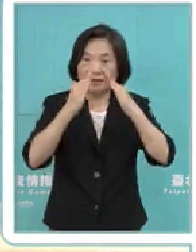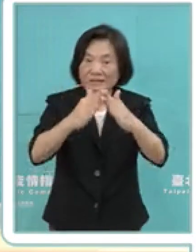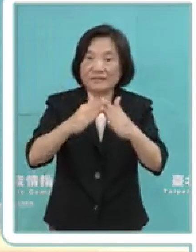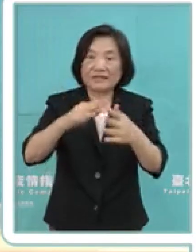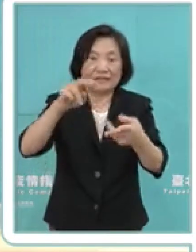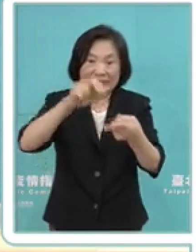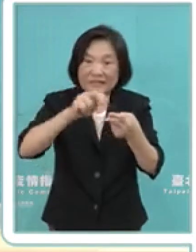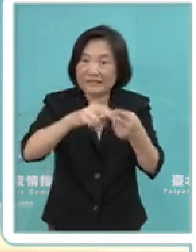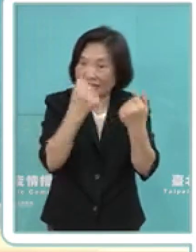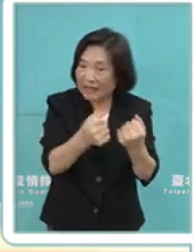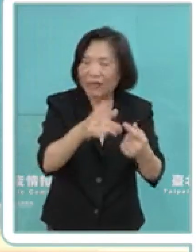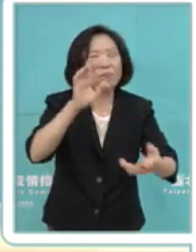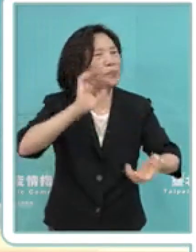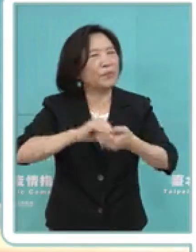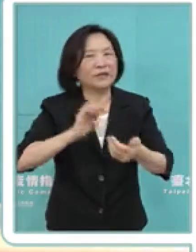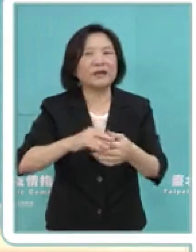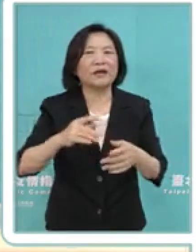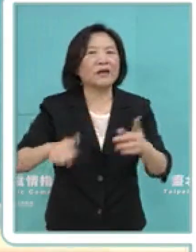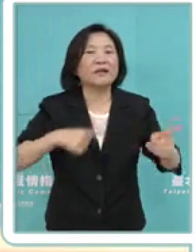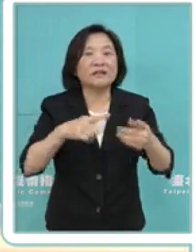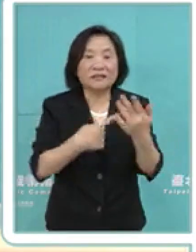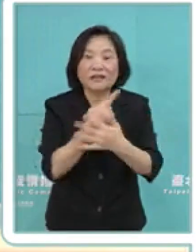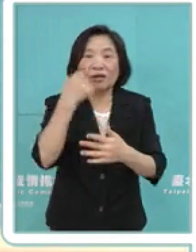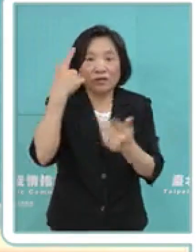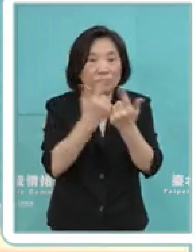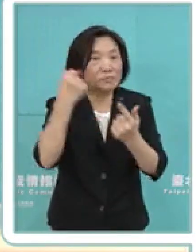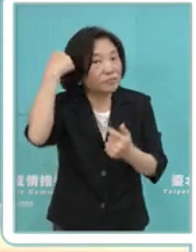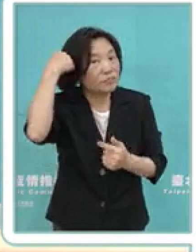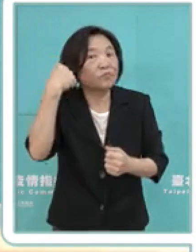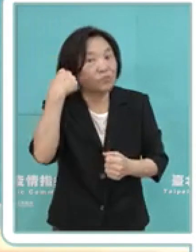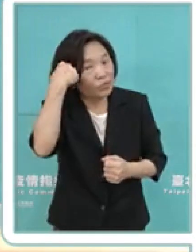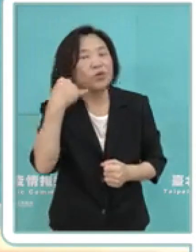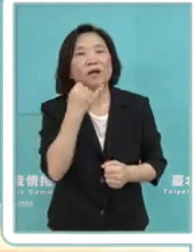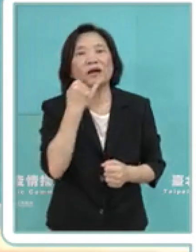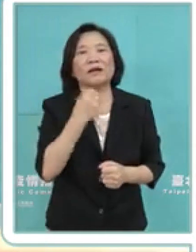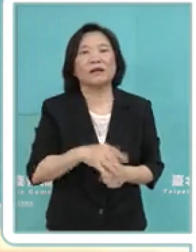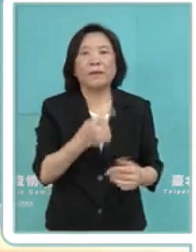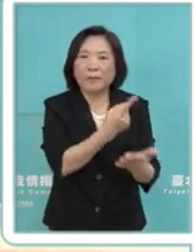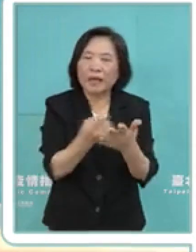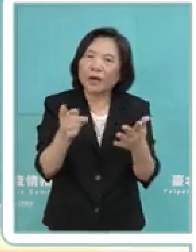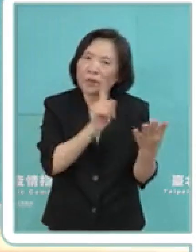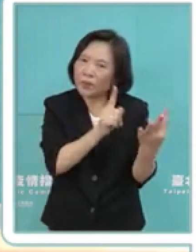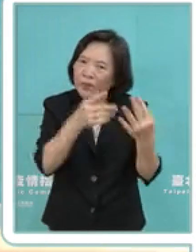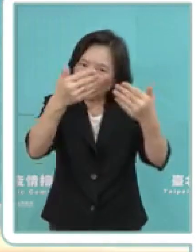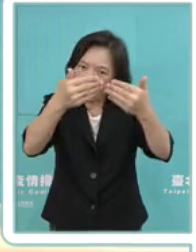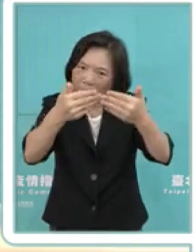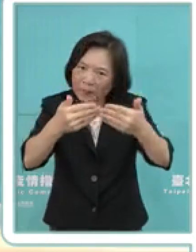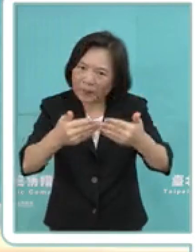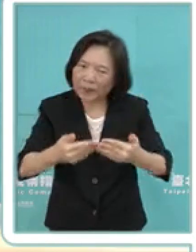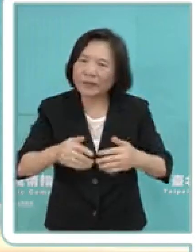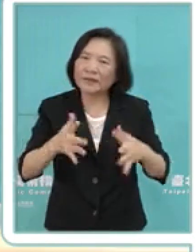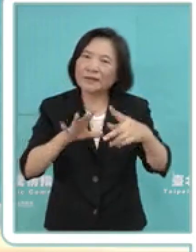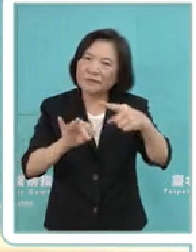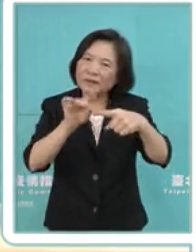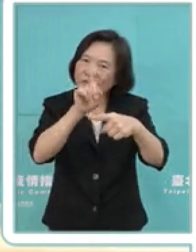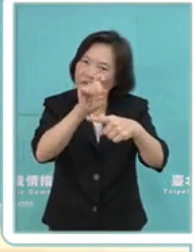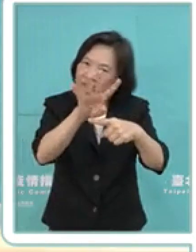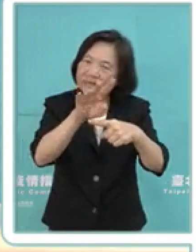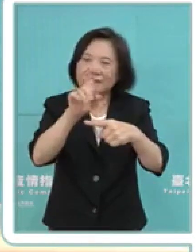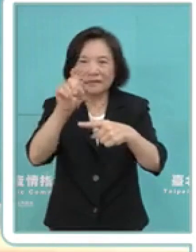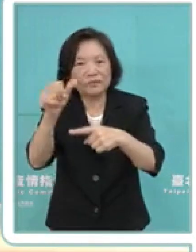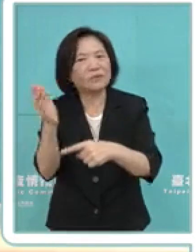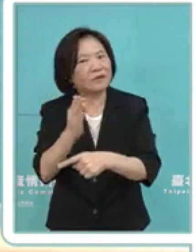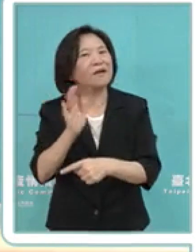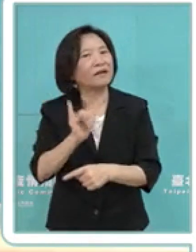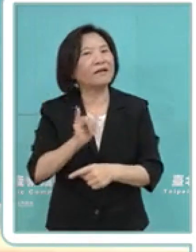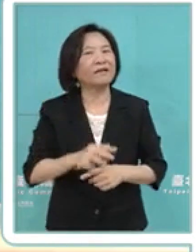户籍。所以每一批我们都有做一个核算，大致上都在14%到15%左